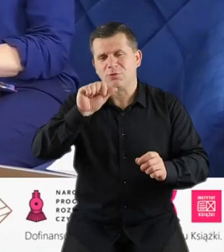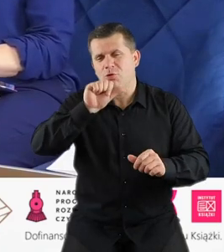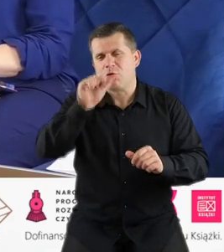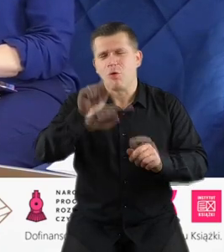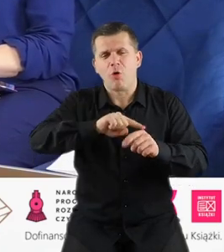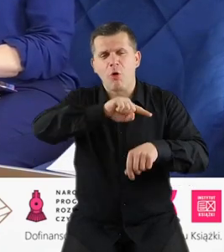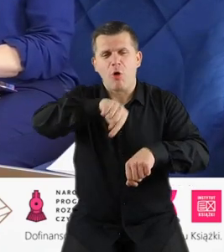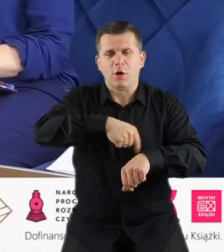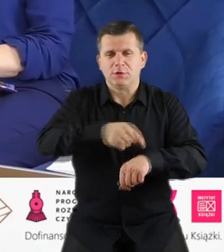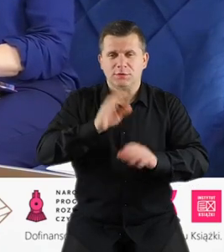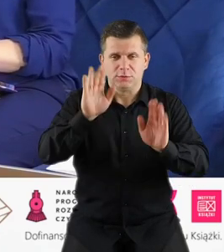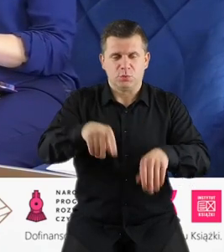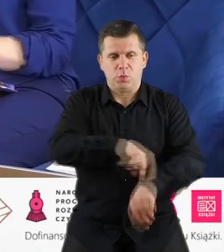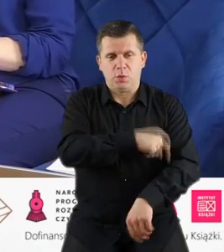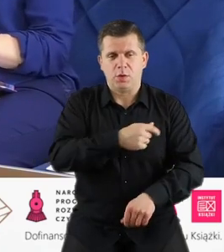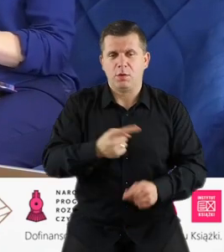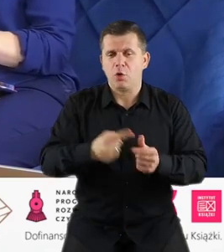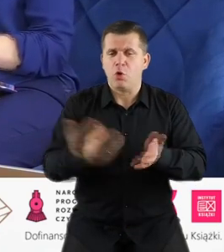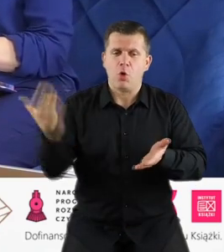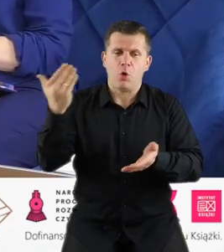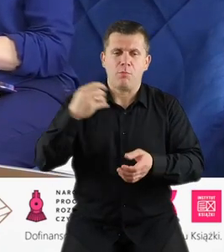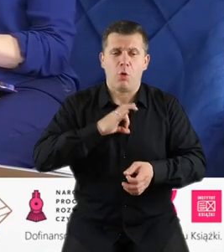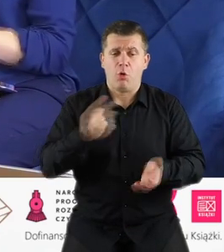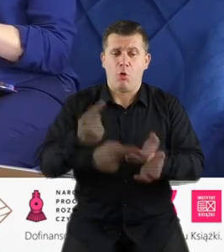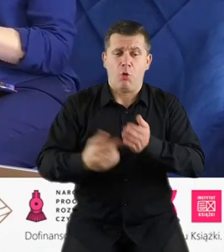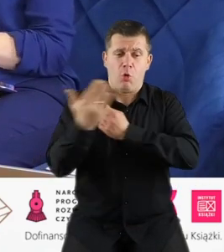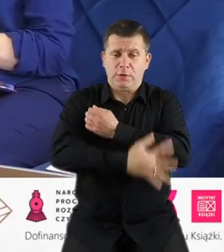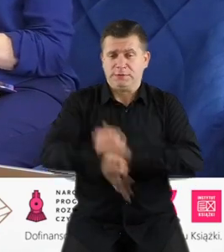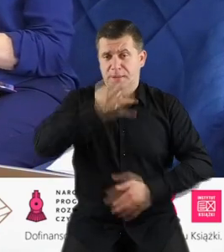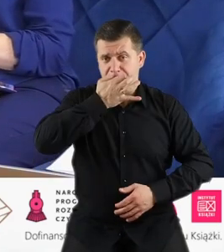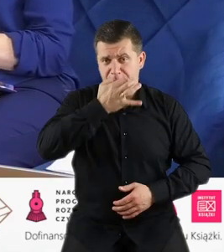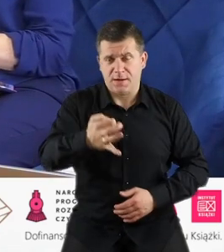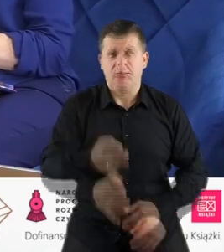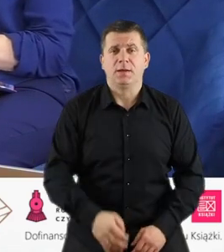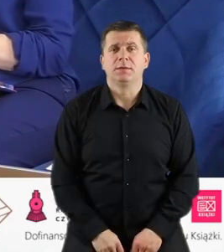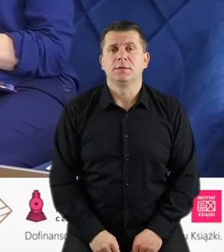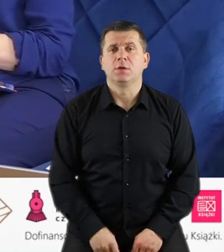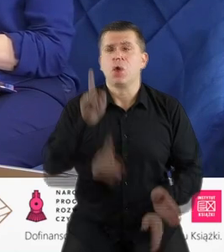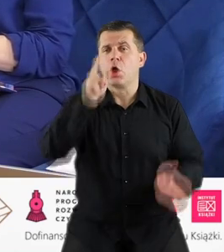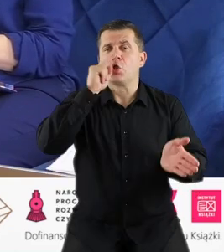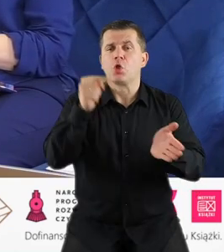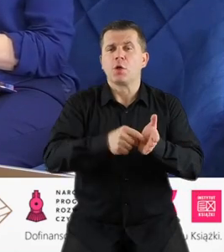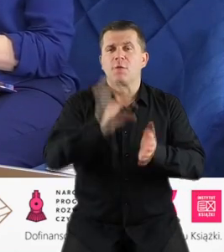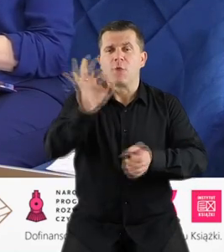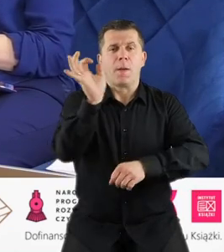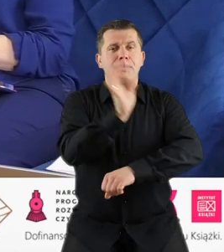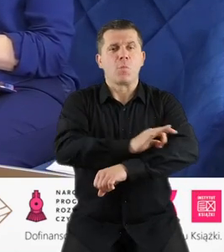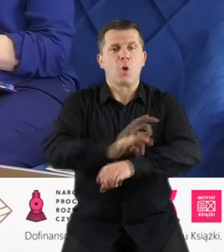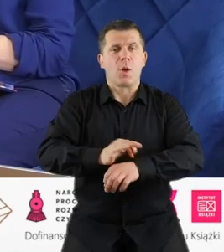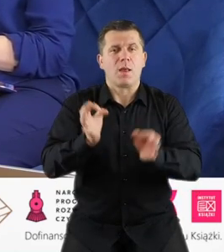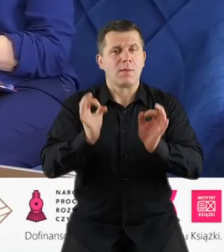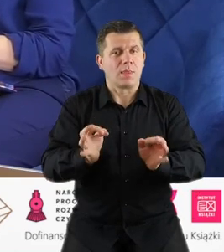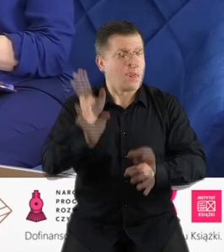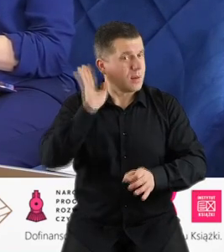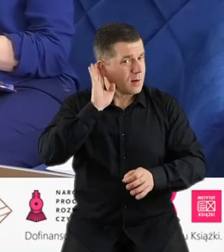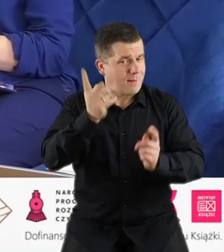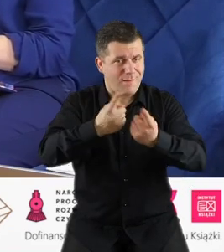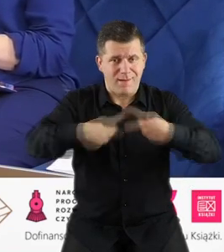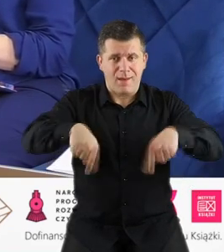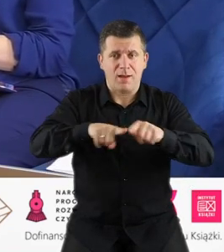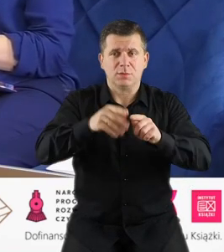rzeka. I ostatnie moje pytanie dotyczy Pani projektu, który Pani teraz